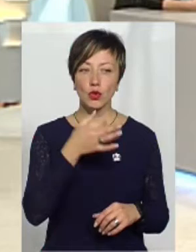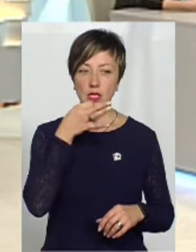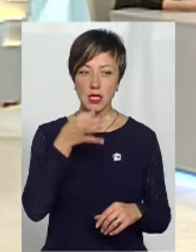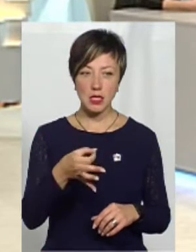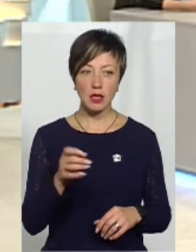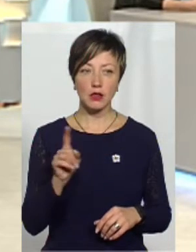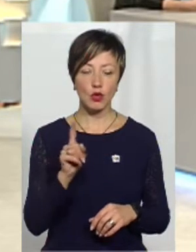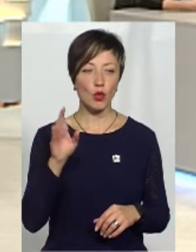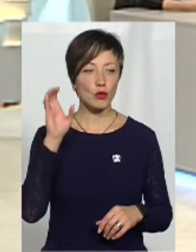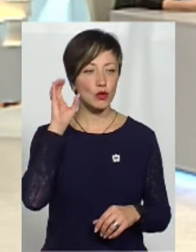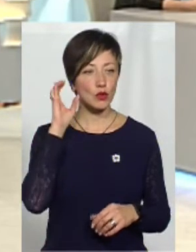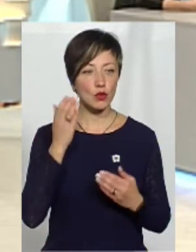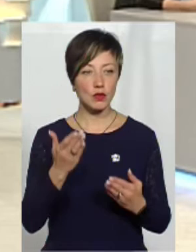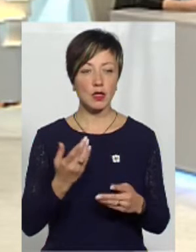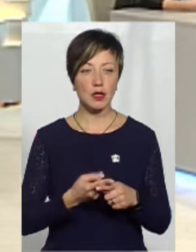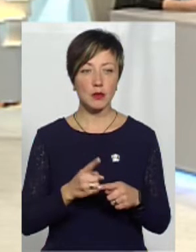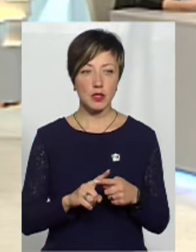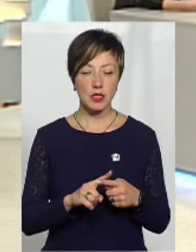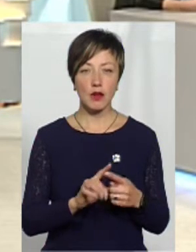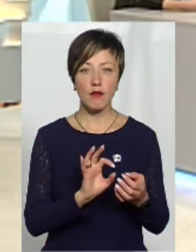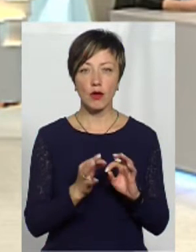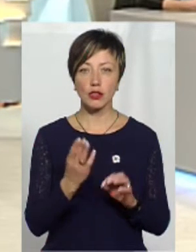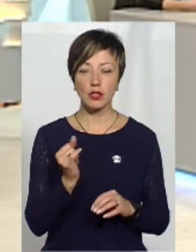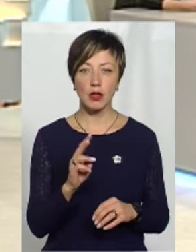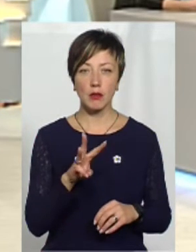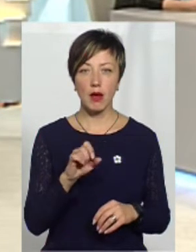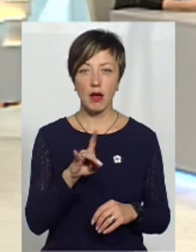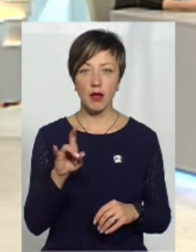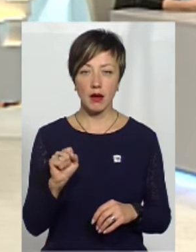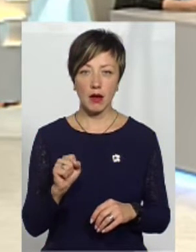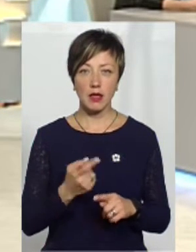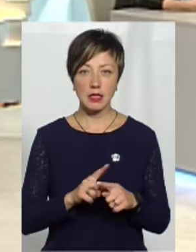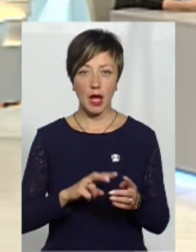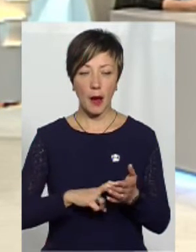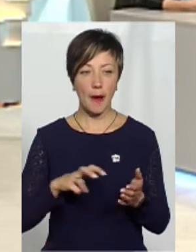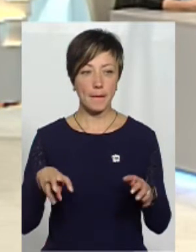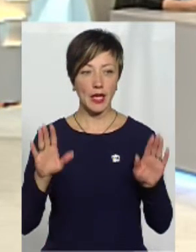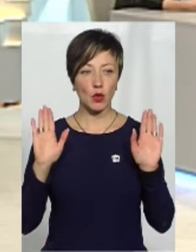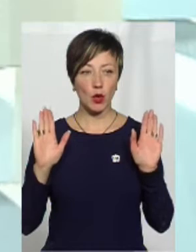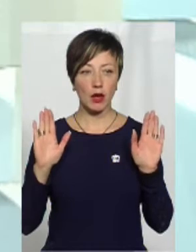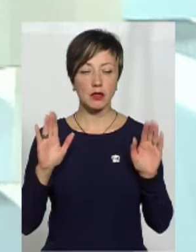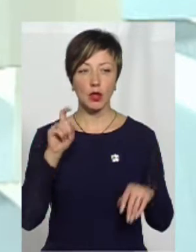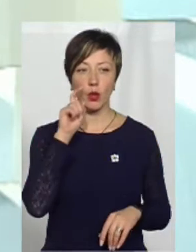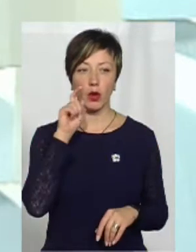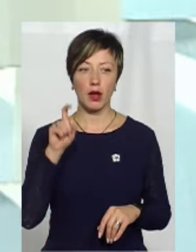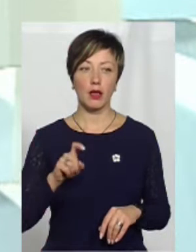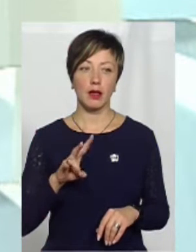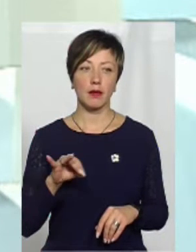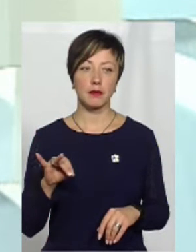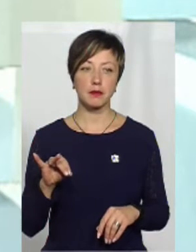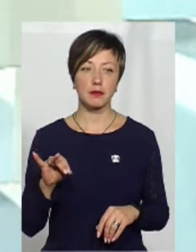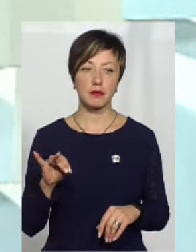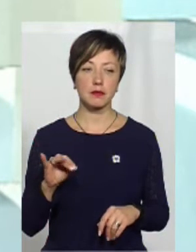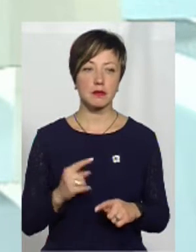Що, послухавши по цій формі Штайнмаєра, це формула капітуляції нашої України.